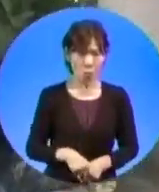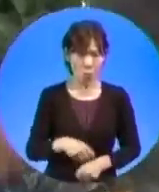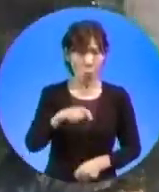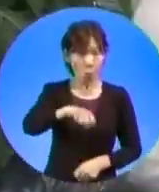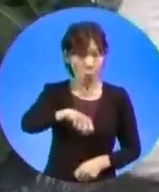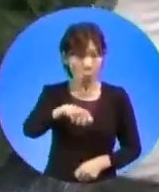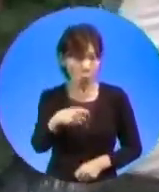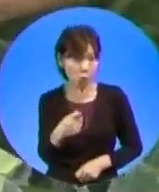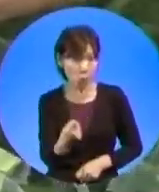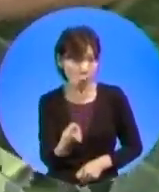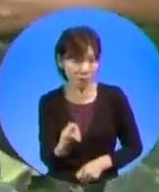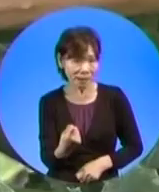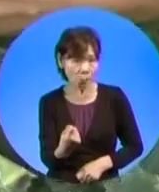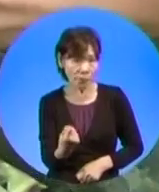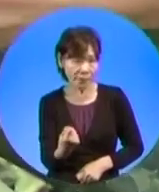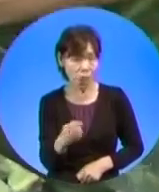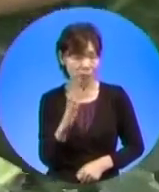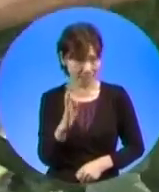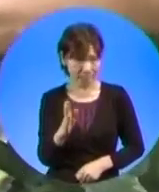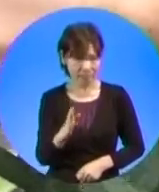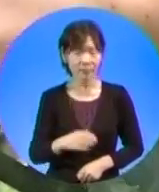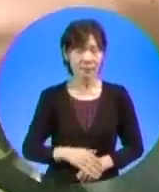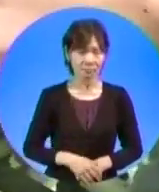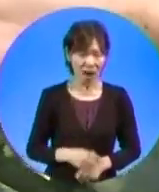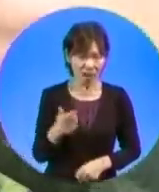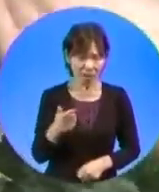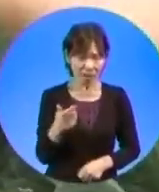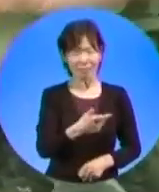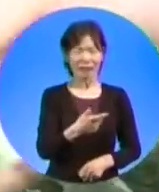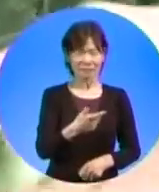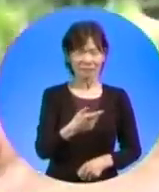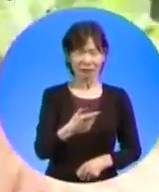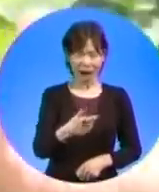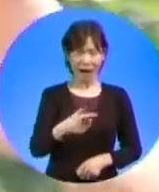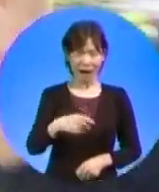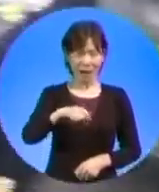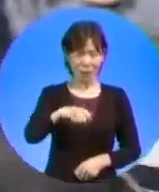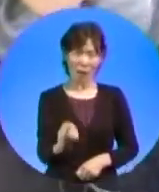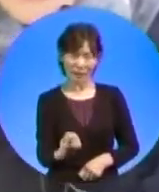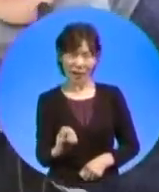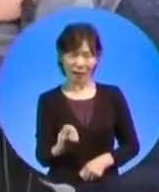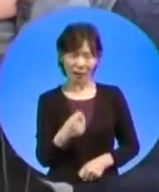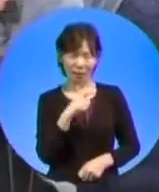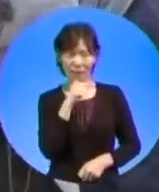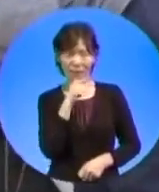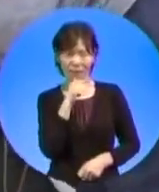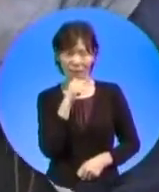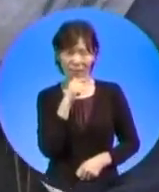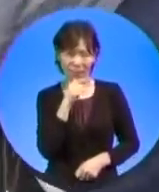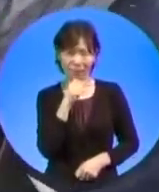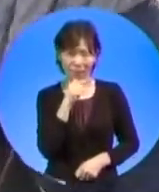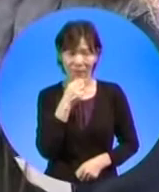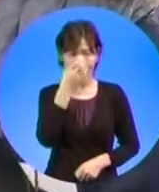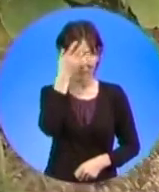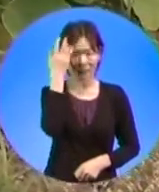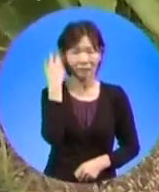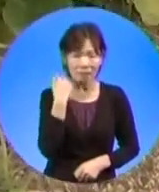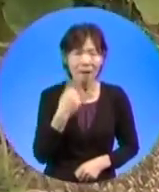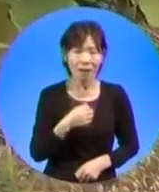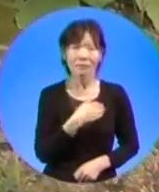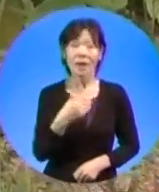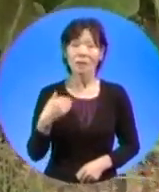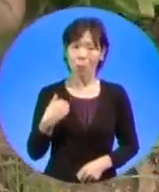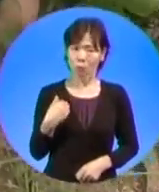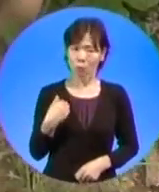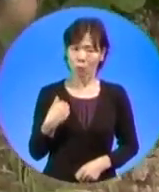ですよ。 へ え、どうかちょっと折るような感じで、 結構硬い、 はい、硬いですよ、はい、ほら、ほら 取れました。なるほどね、